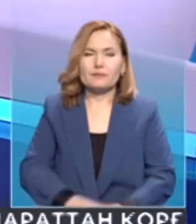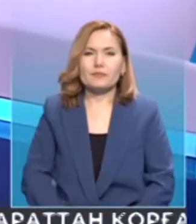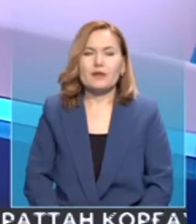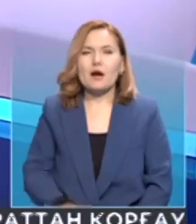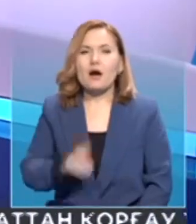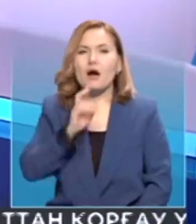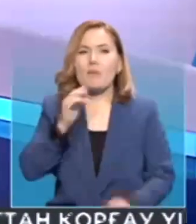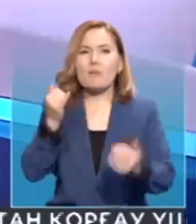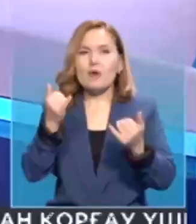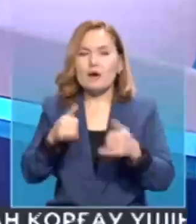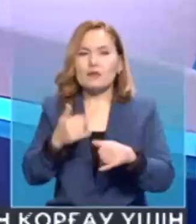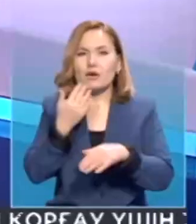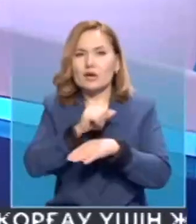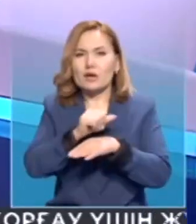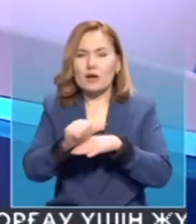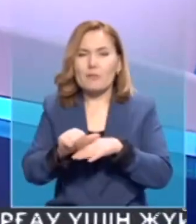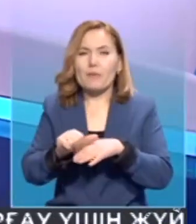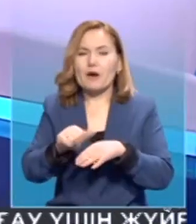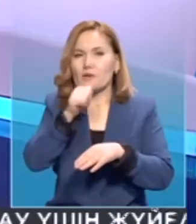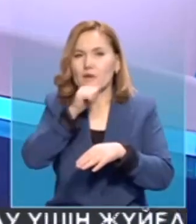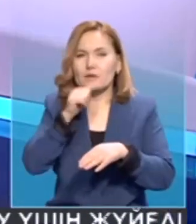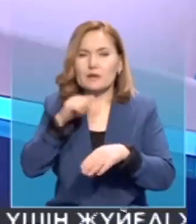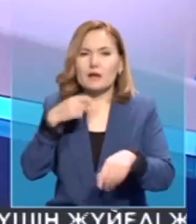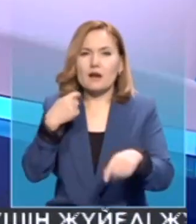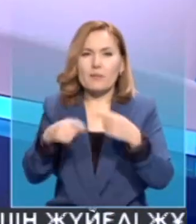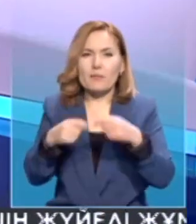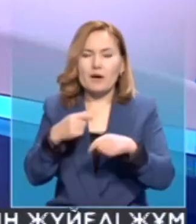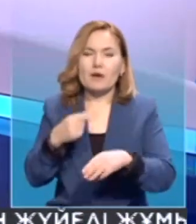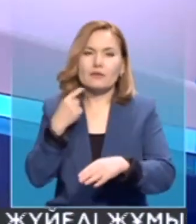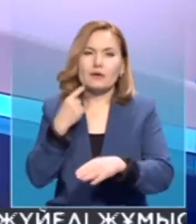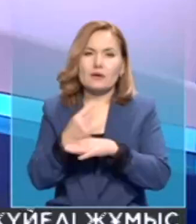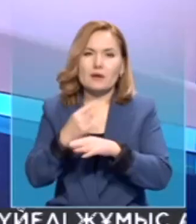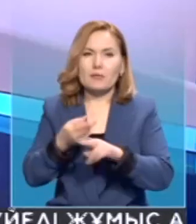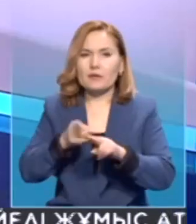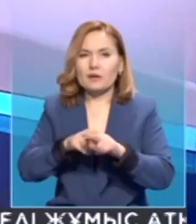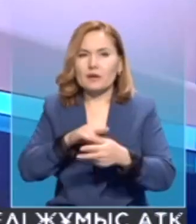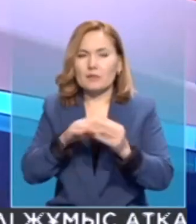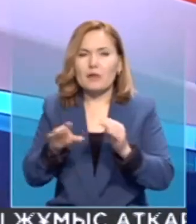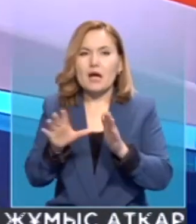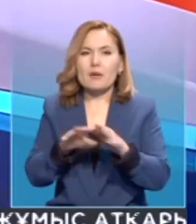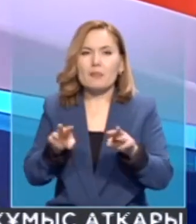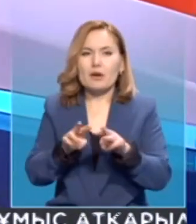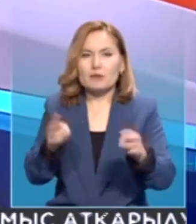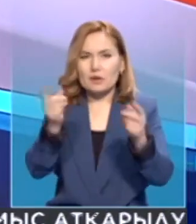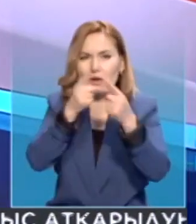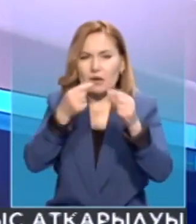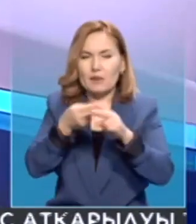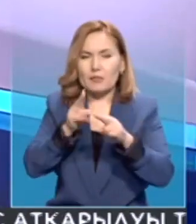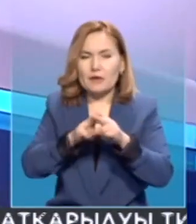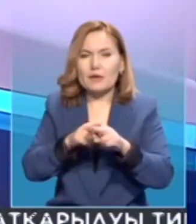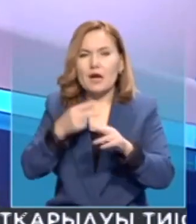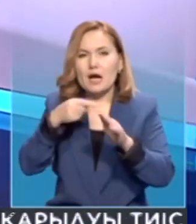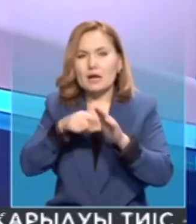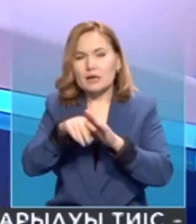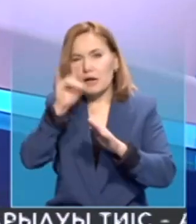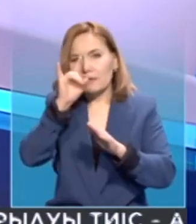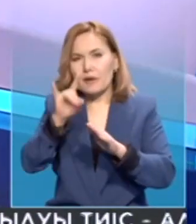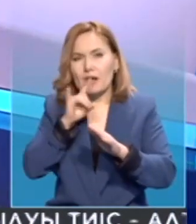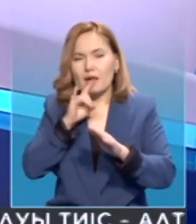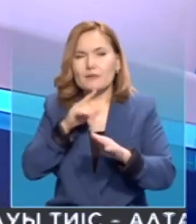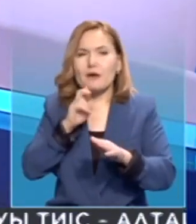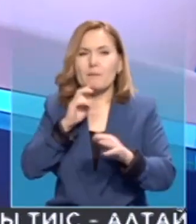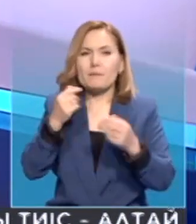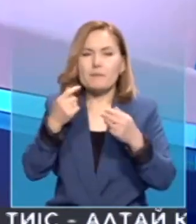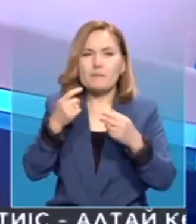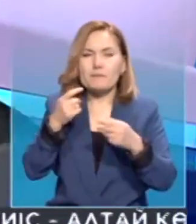Ал мұнай өнімдерін сыртқа көлікпен тасымалдауға 4 айға тыйым салынбақ. Энергетика министрлігінің хабарлауынша, бұл ішкі нарықта бензин